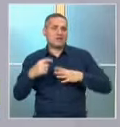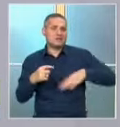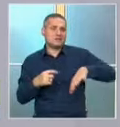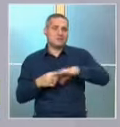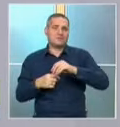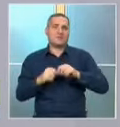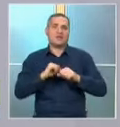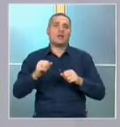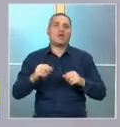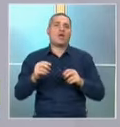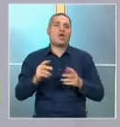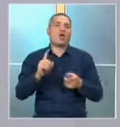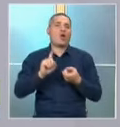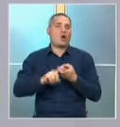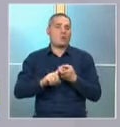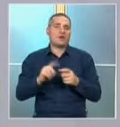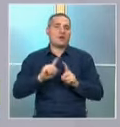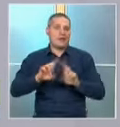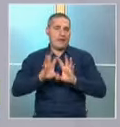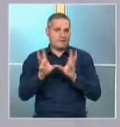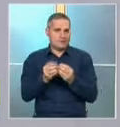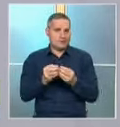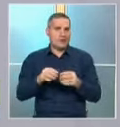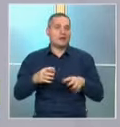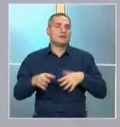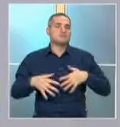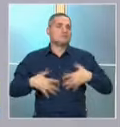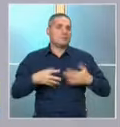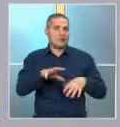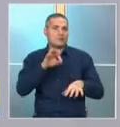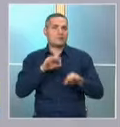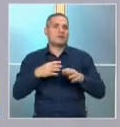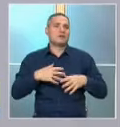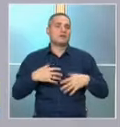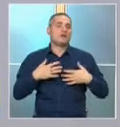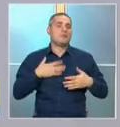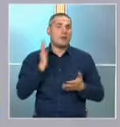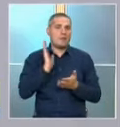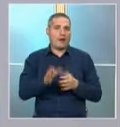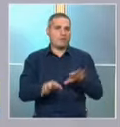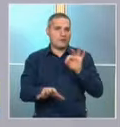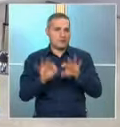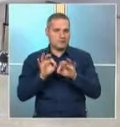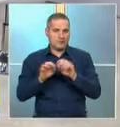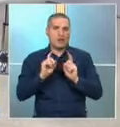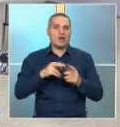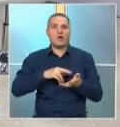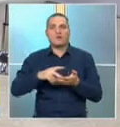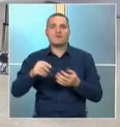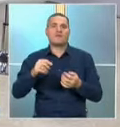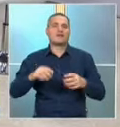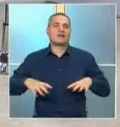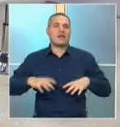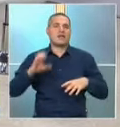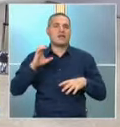И от Крупник си, нали? Не всички, нали? Те предпочитат, имат право на избор. Някои отиват в Симитли. Някои отиват